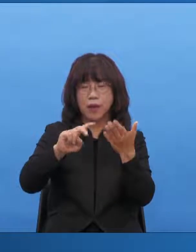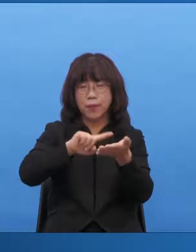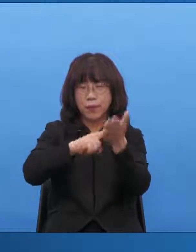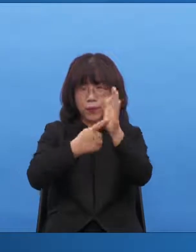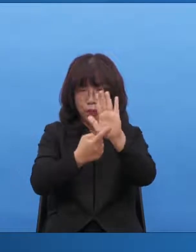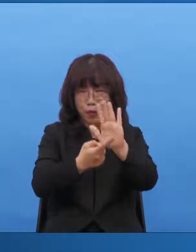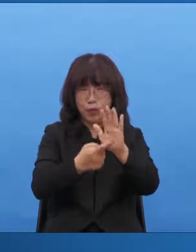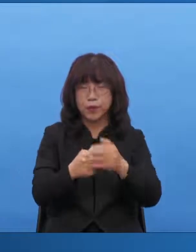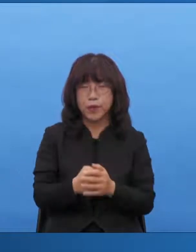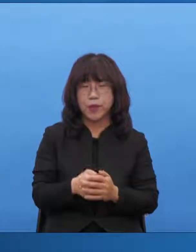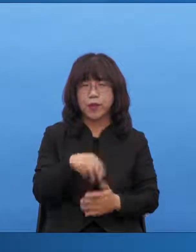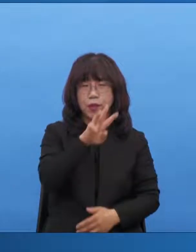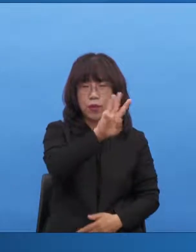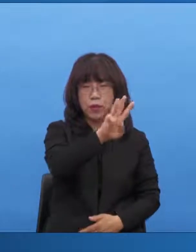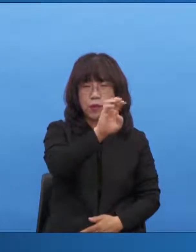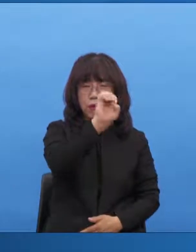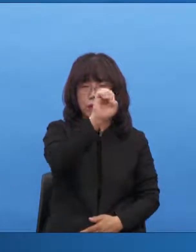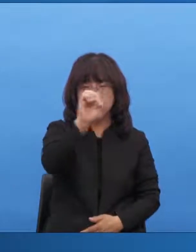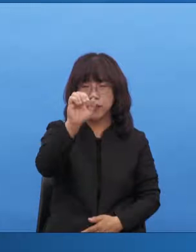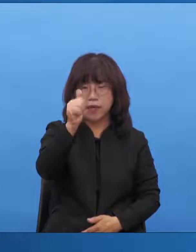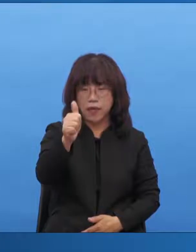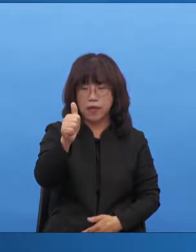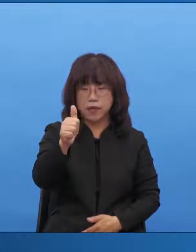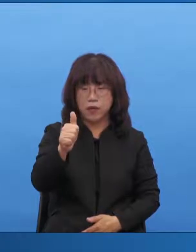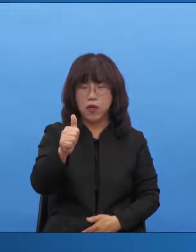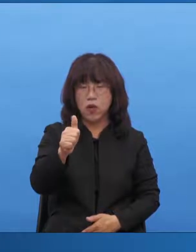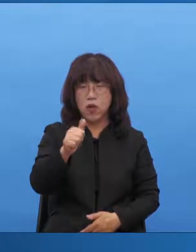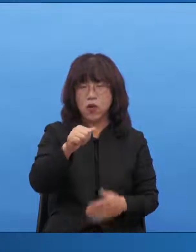wea.kr에서 음원 재생 및 악보 다운로드가 가능합니다.